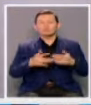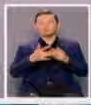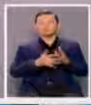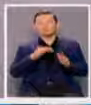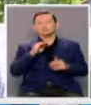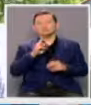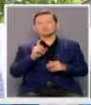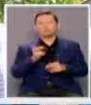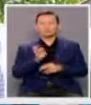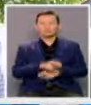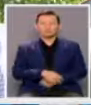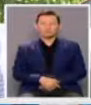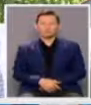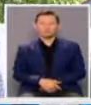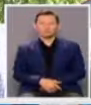ЖКХ.